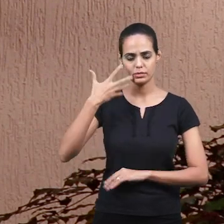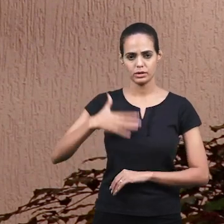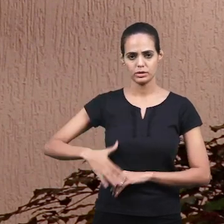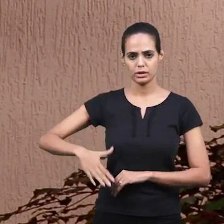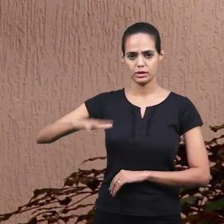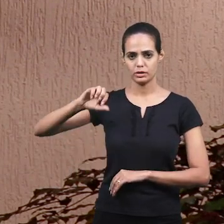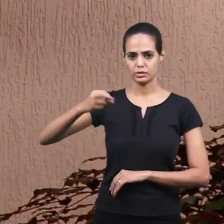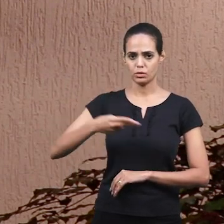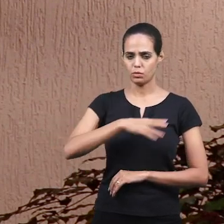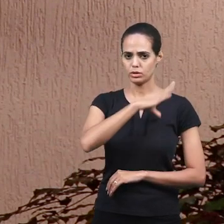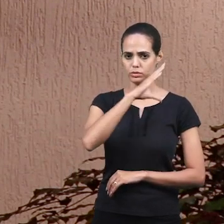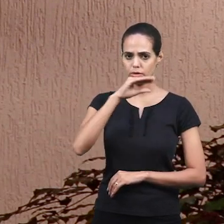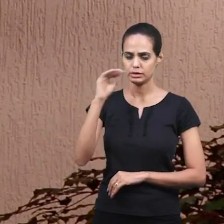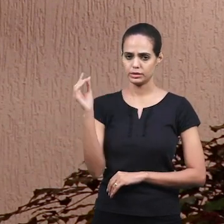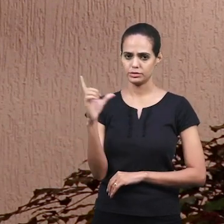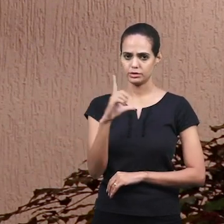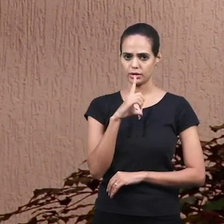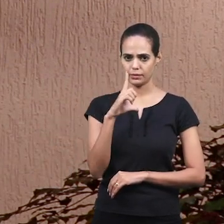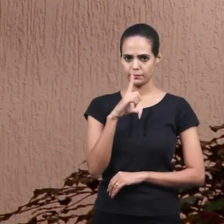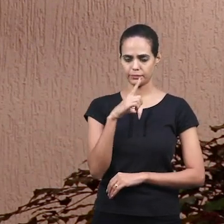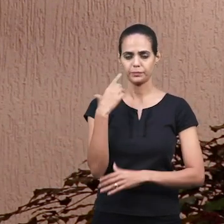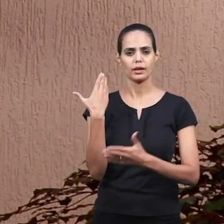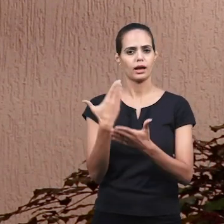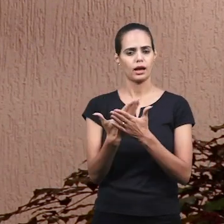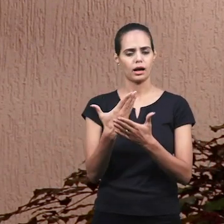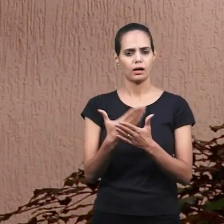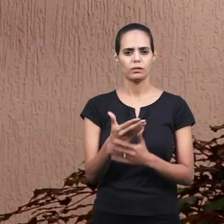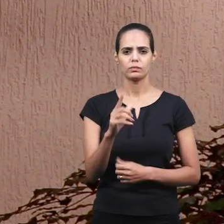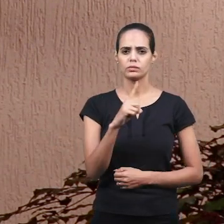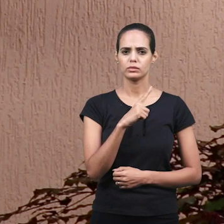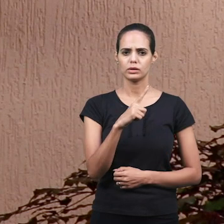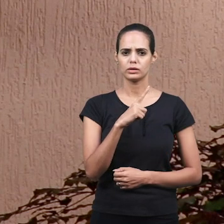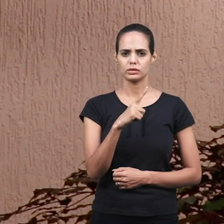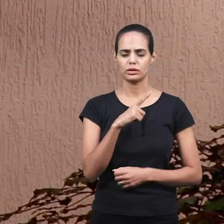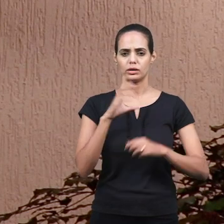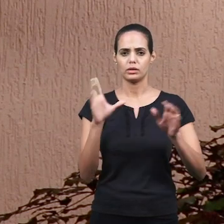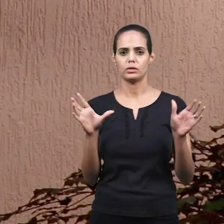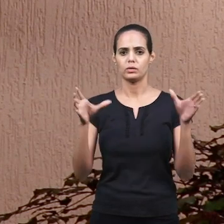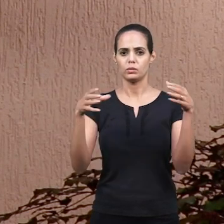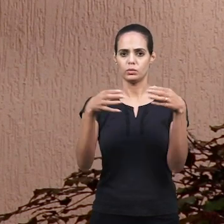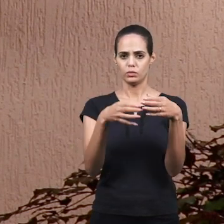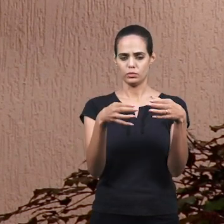langue de signes que cet enfant il a. Donc, l'étude, il